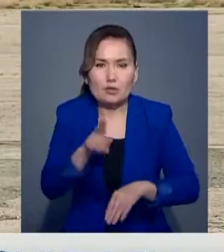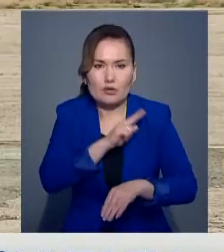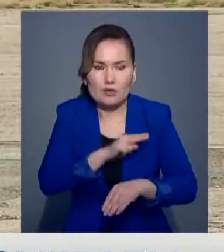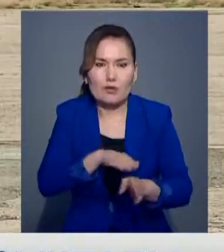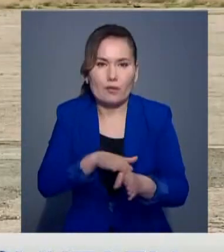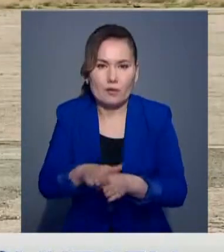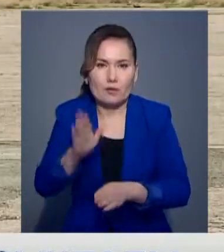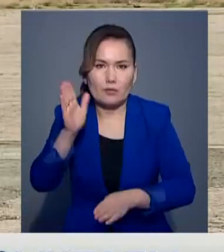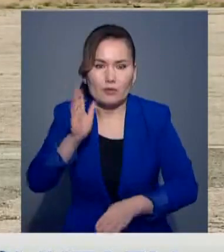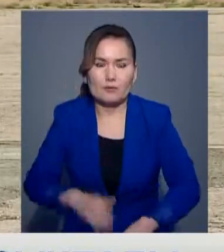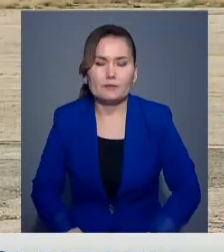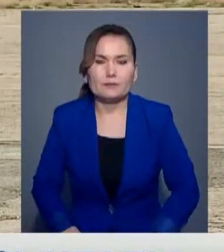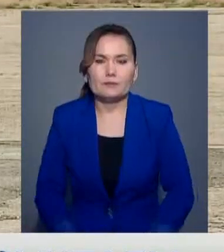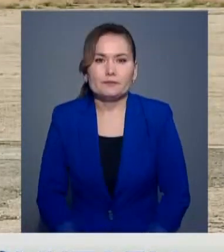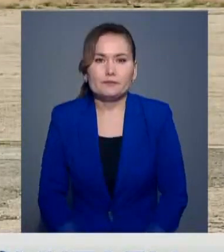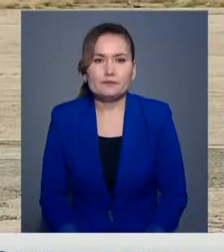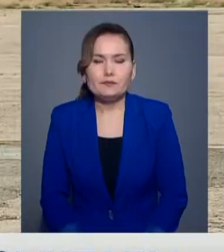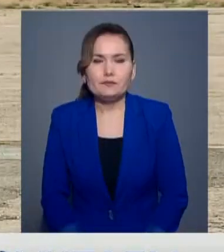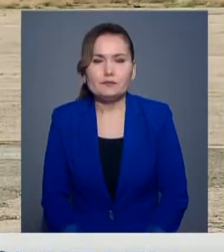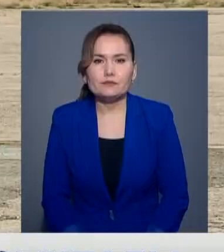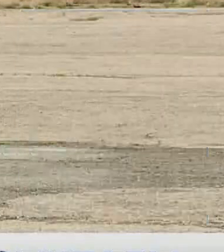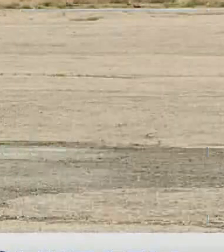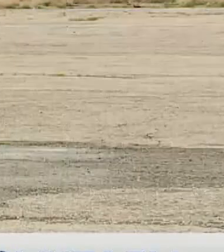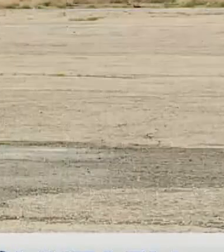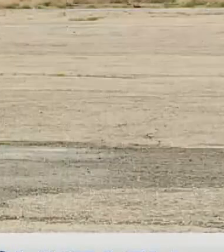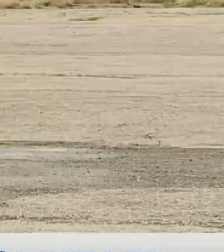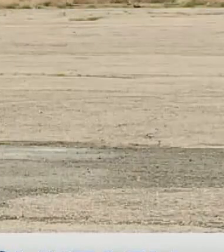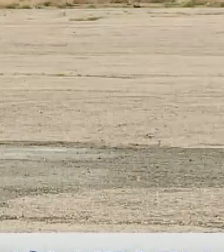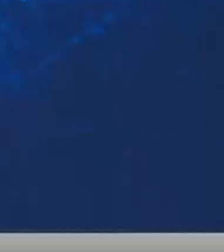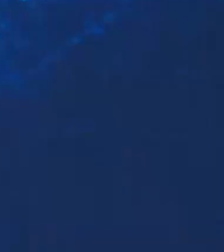Руслан Бақытбекұлы, Бақытжан Бапаев, Руслан Ахатілла, Тараз, Хабар 24.